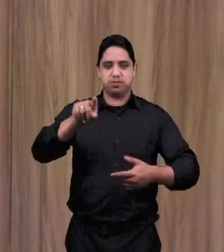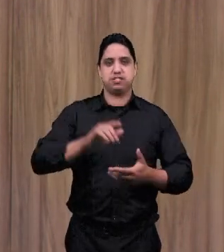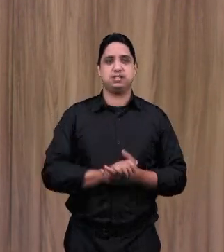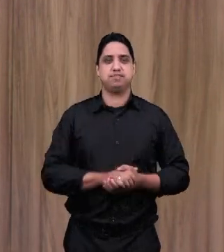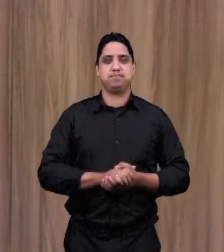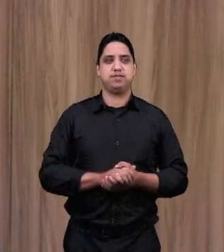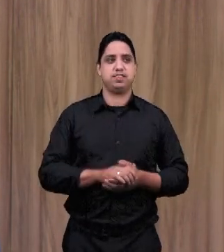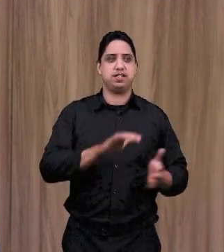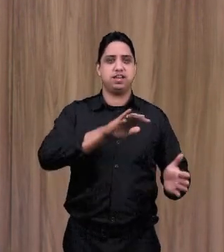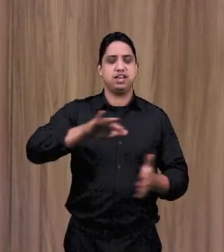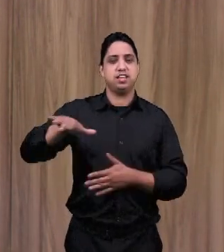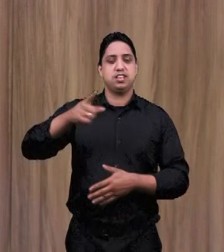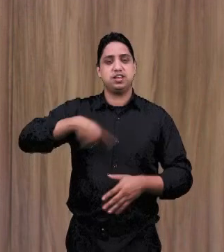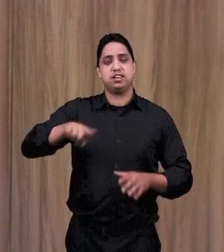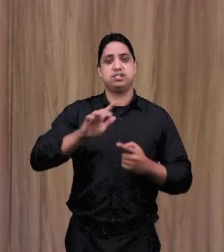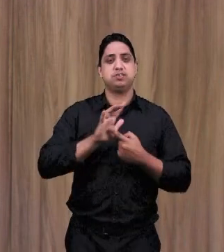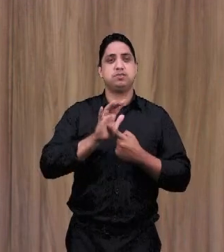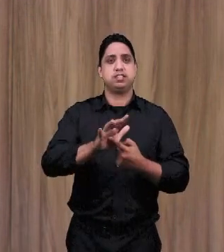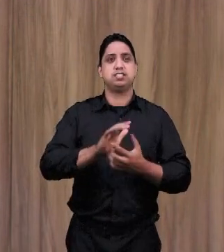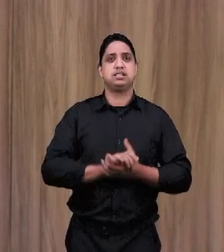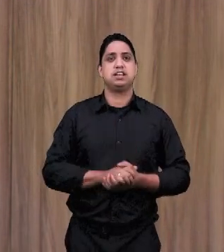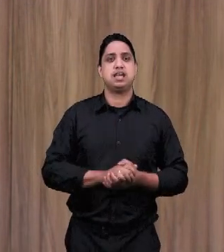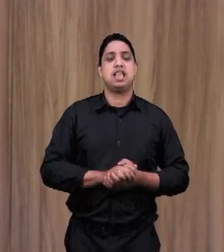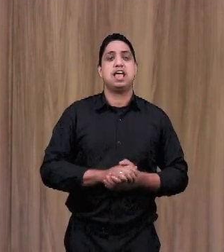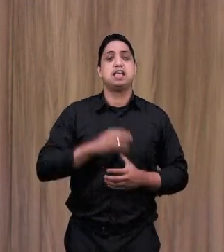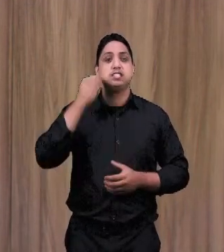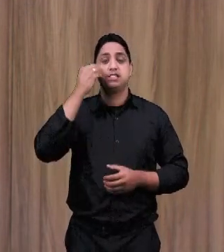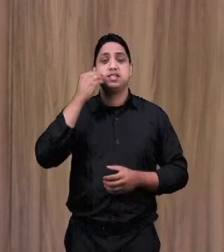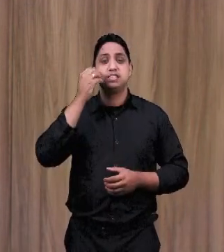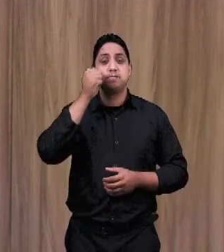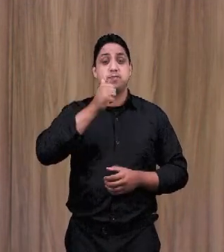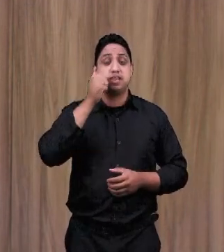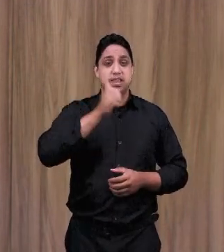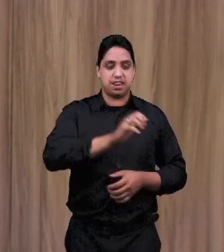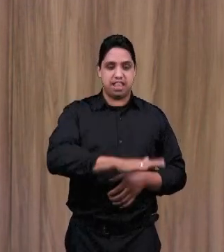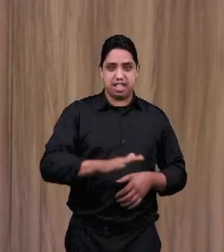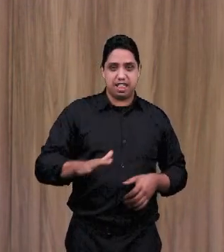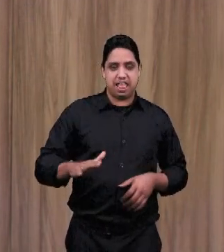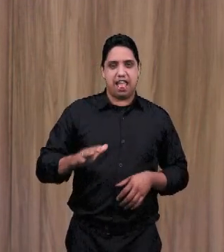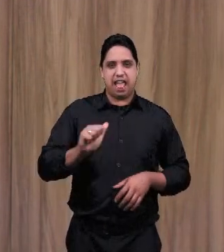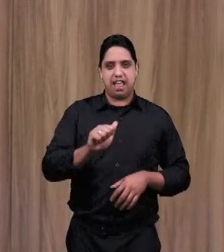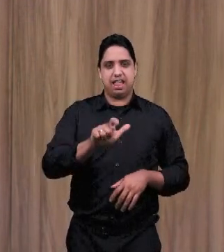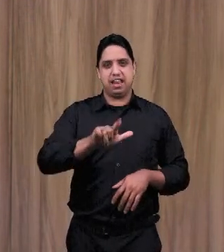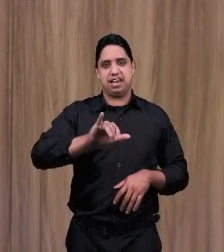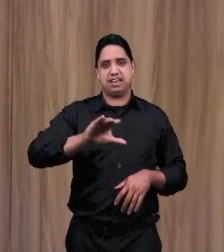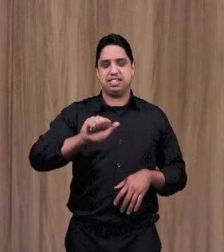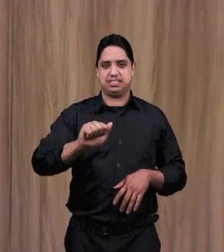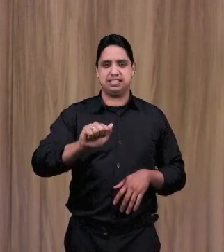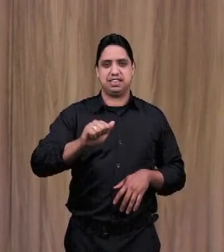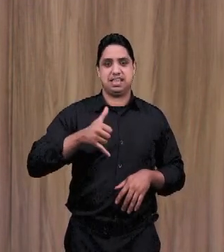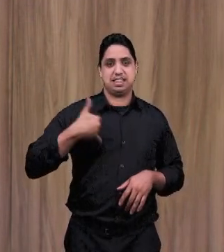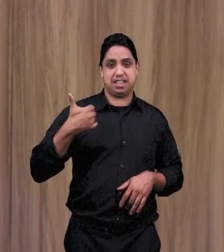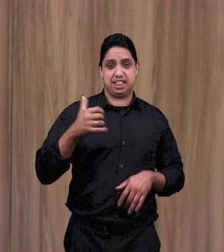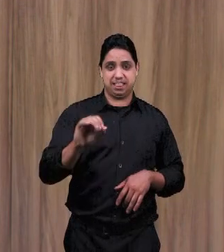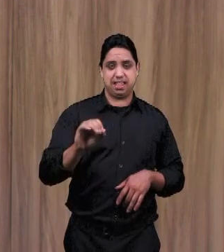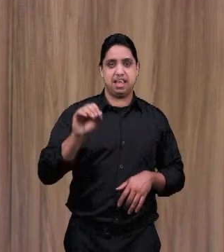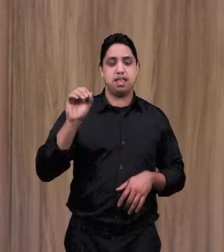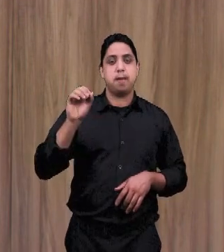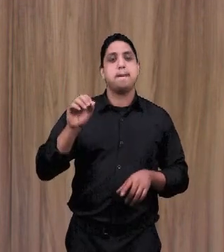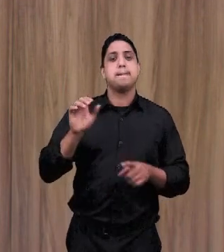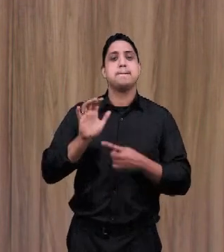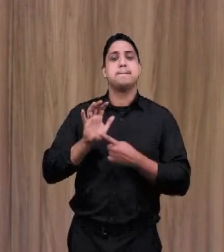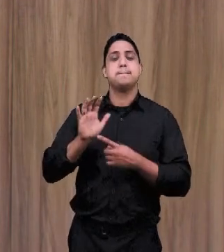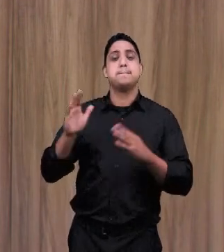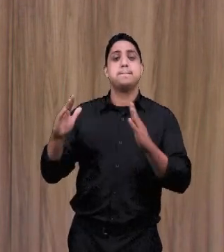racontant l'expérience de l'intermédiaire Alicia. Elle a 10 ans, elle vient du gouverneur Valadares.